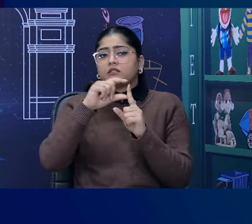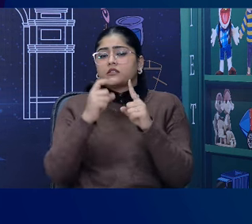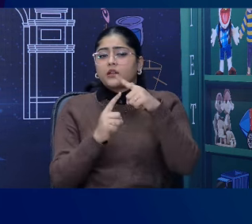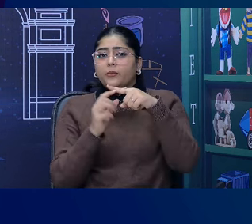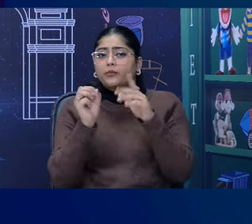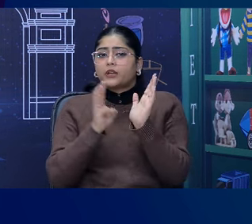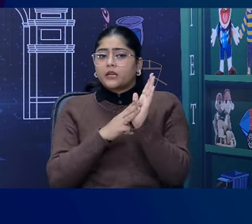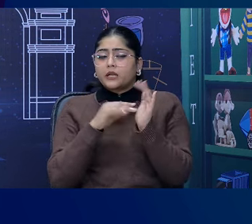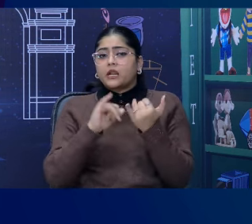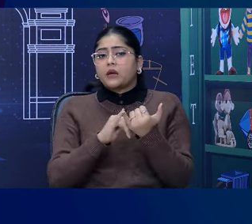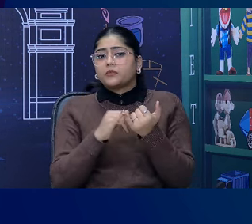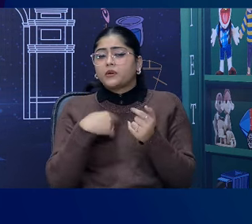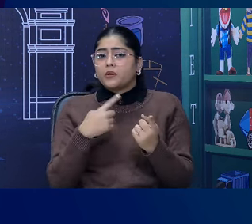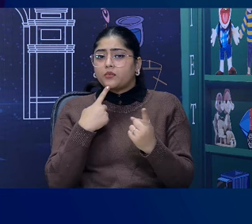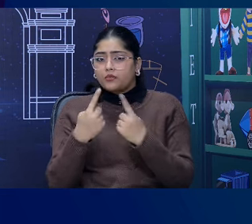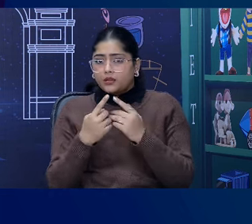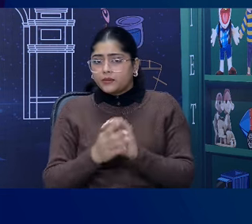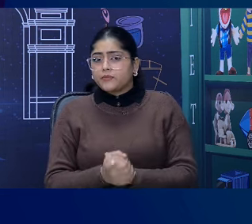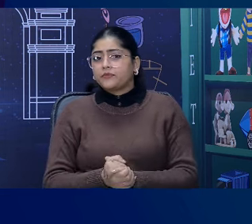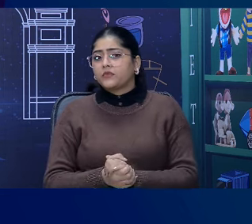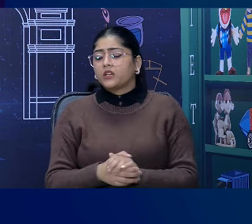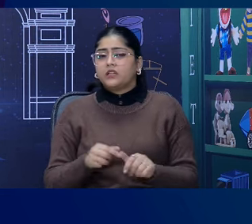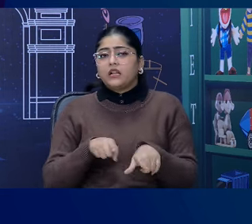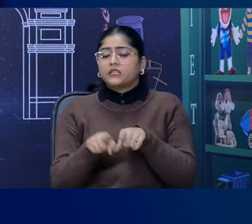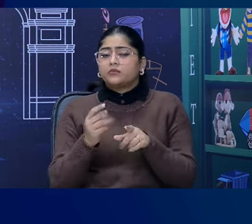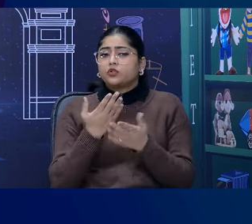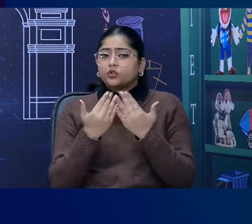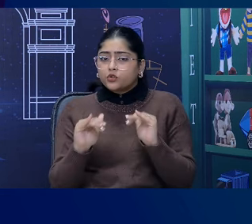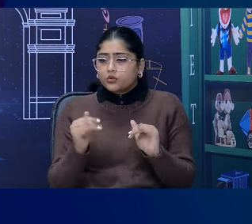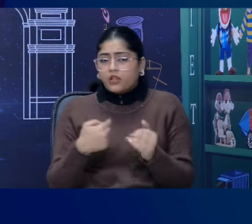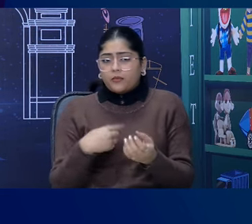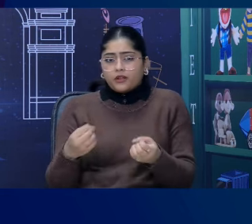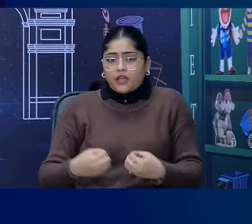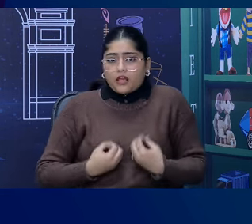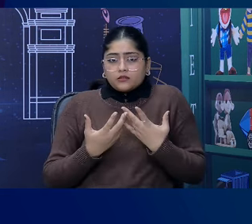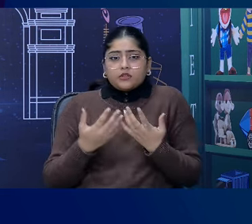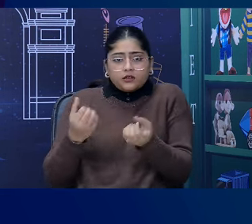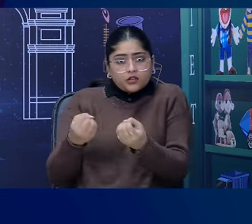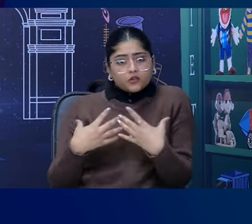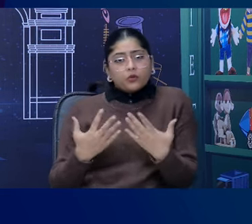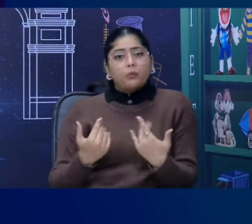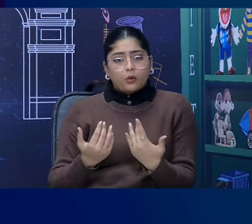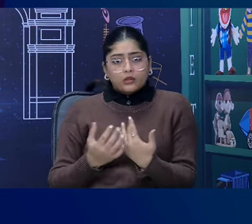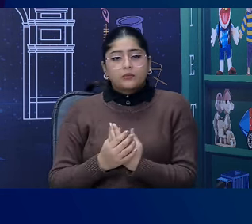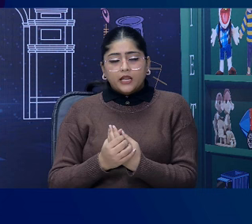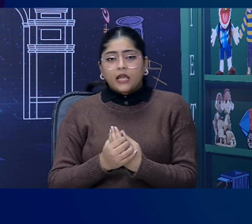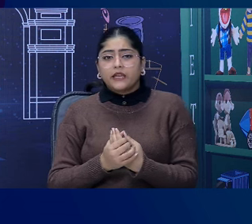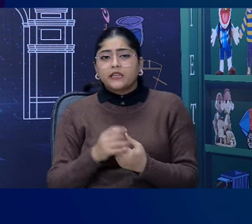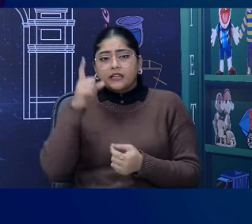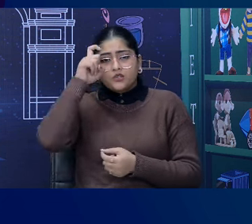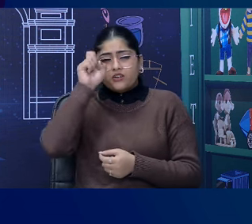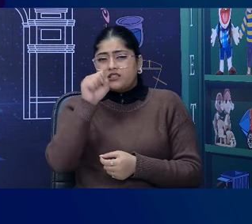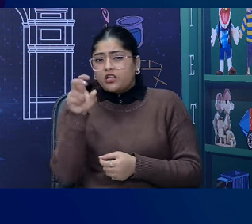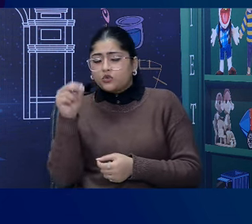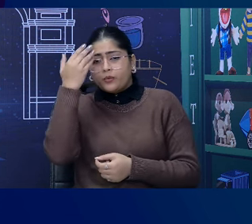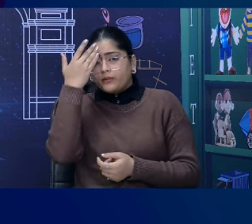तो जैसे बच्चे अपने आप को एक्सप्रेस करके बता सकते हैं कि मुझे यह हो रहा है चाहे उनको पता ना हो कि मैं स्ट्रेस में हूं या नहीं हूं वो अलग बात है